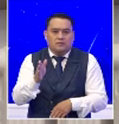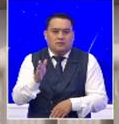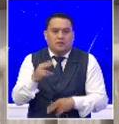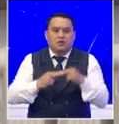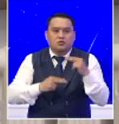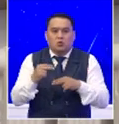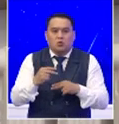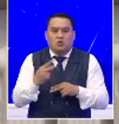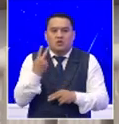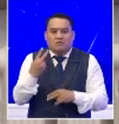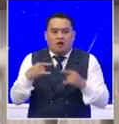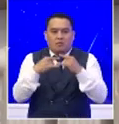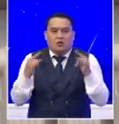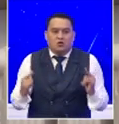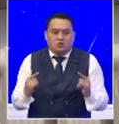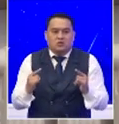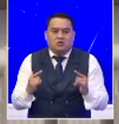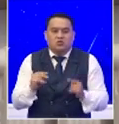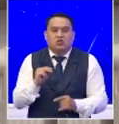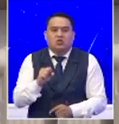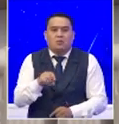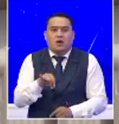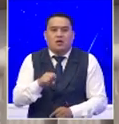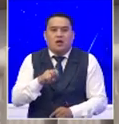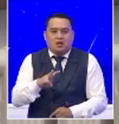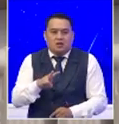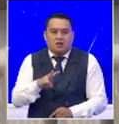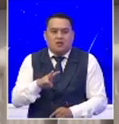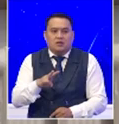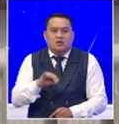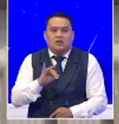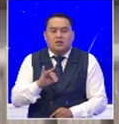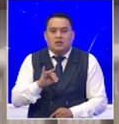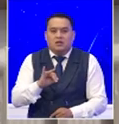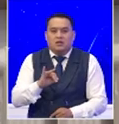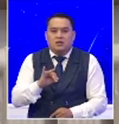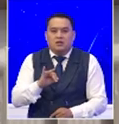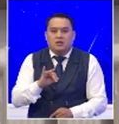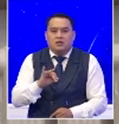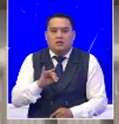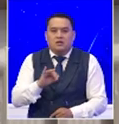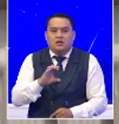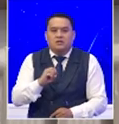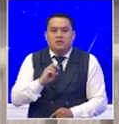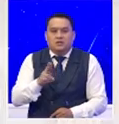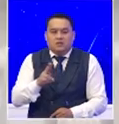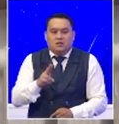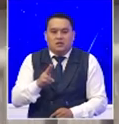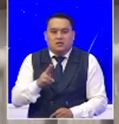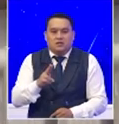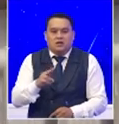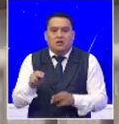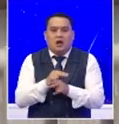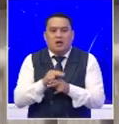Строится 2 пешеходных перехода на станции Чемалган. Пешеходный переход и это Исик Саймасай, 100 километр.